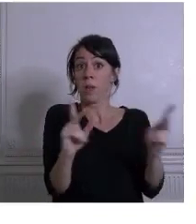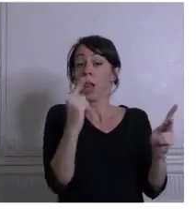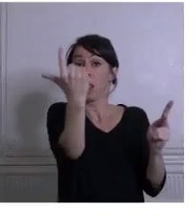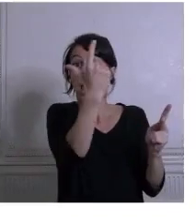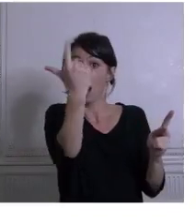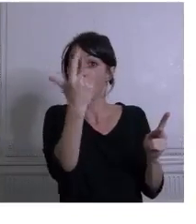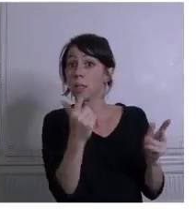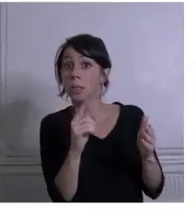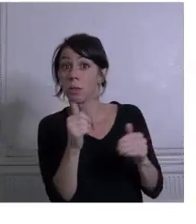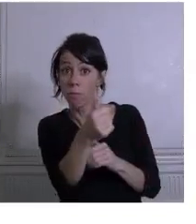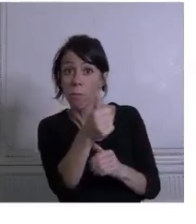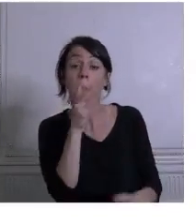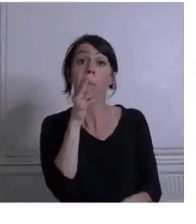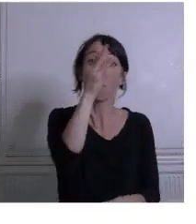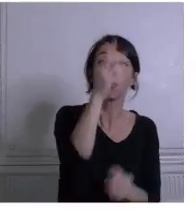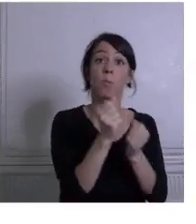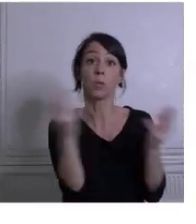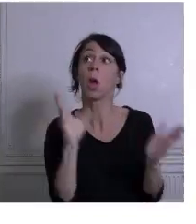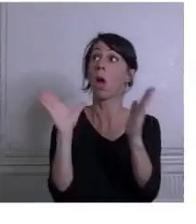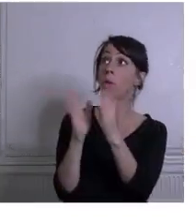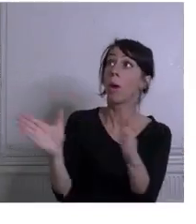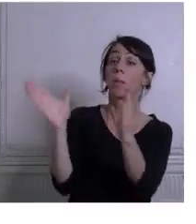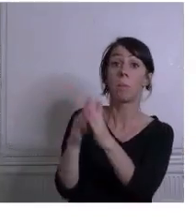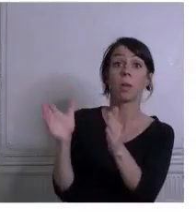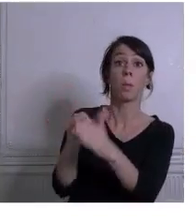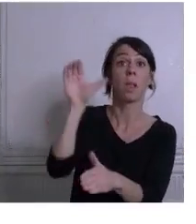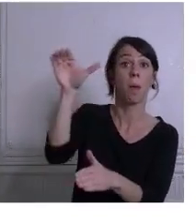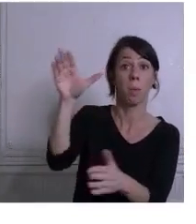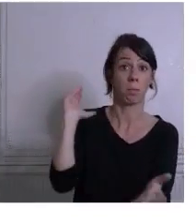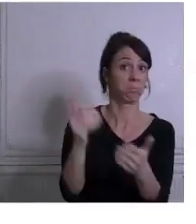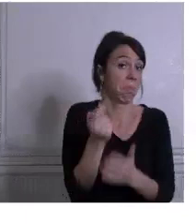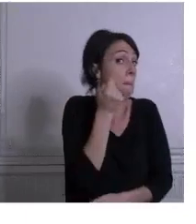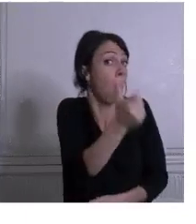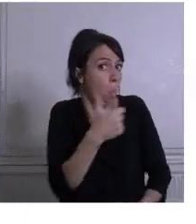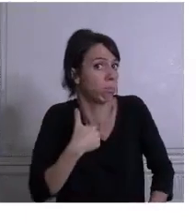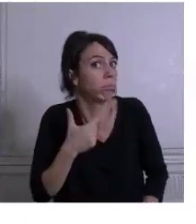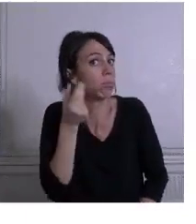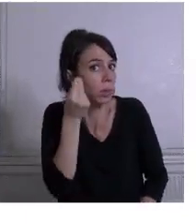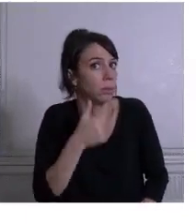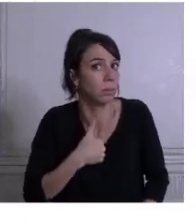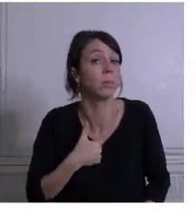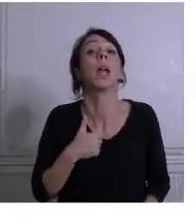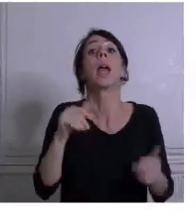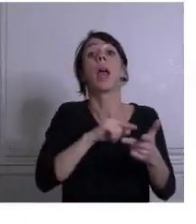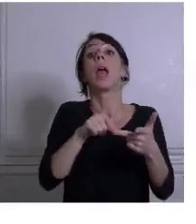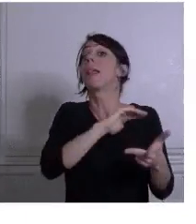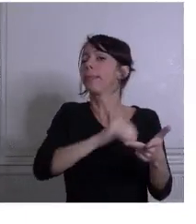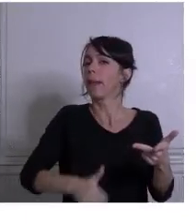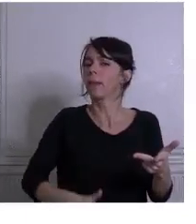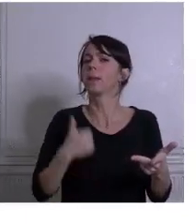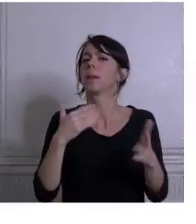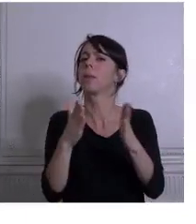incroyable, incroyable, que ce réseau de chaleur qui est prêt, qui est à Thouars, eh bien, on ne peut pas l'avoir pour l'instant à la piscine. Alors, elle n'est pas